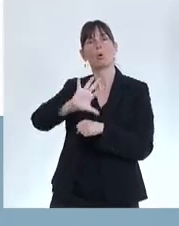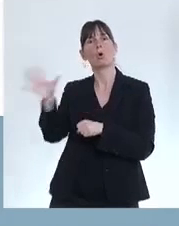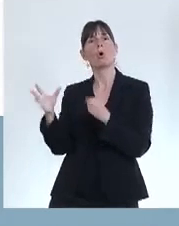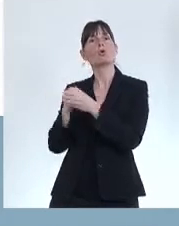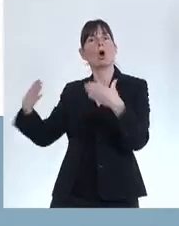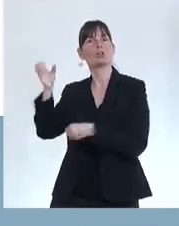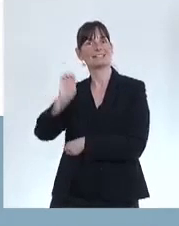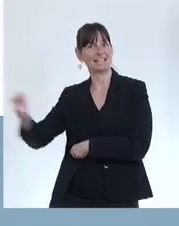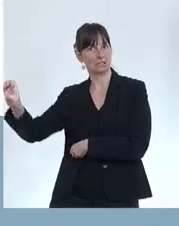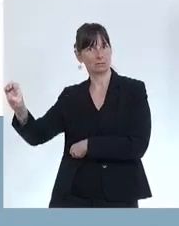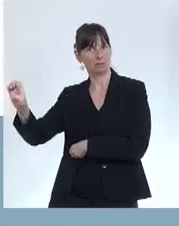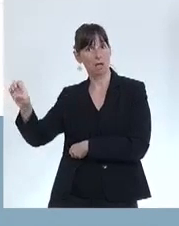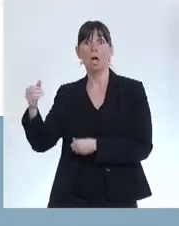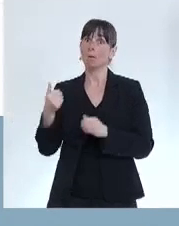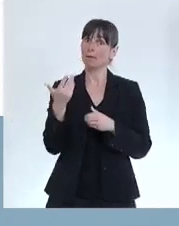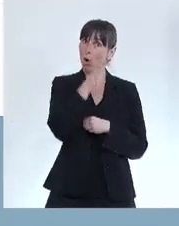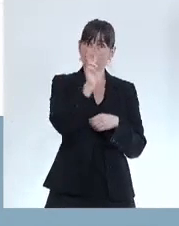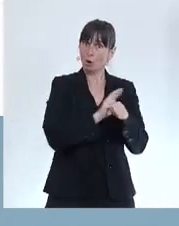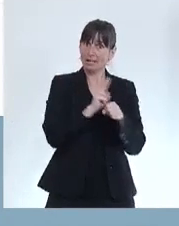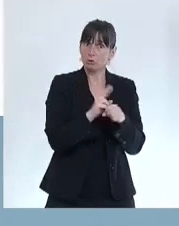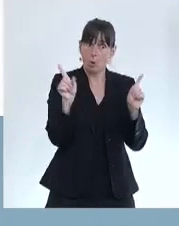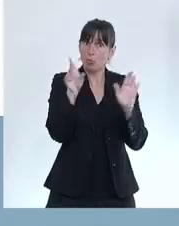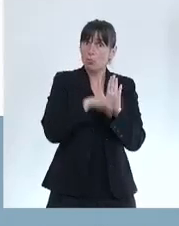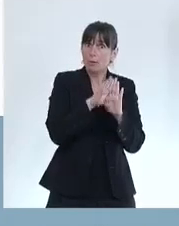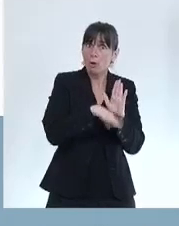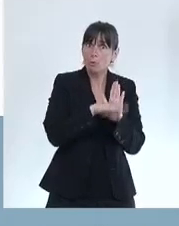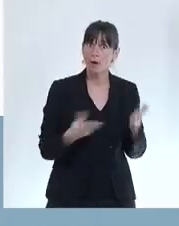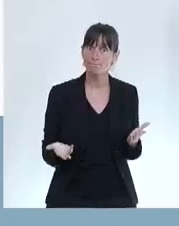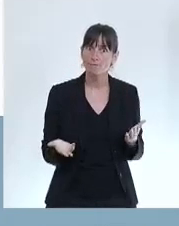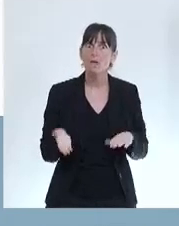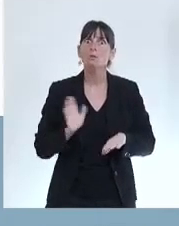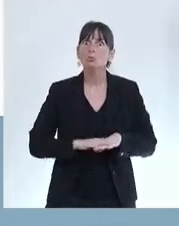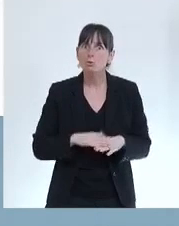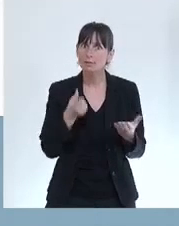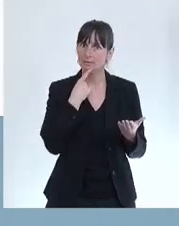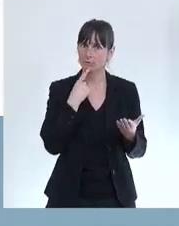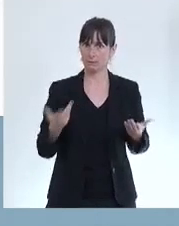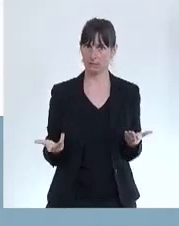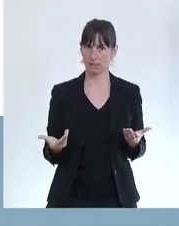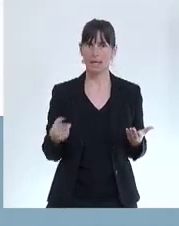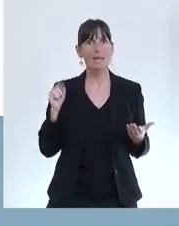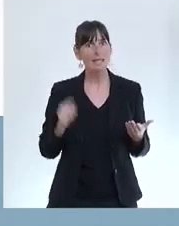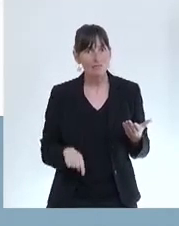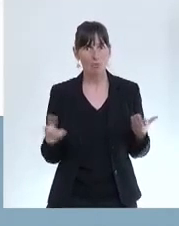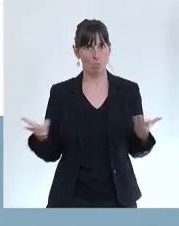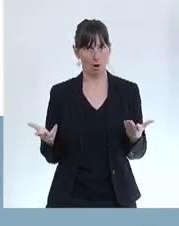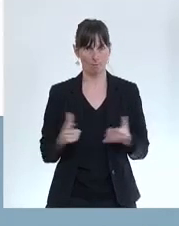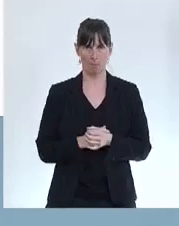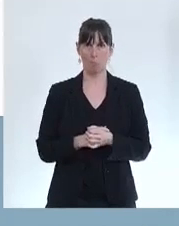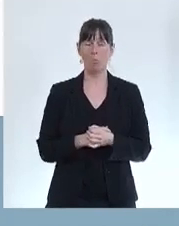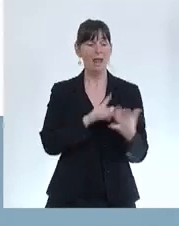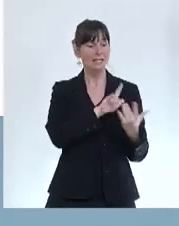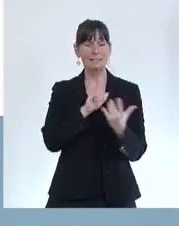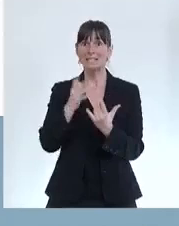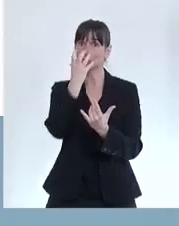dans d'autres régions françaises. Il faut donc que nous soyons en mesure en permanence d'adapter la capacité des lits